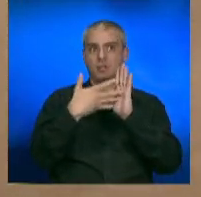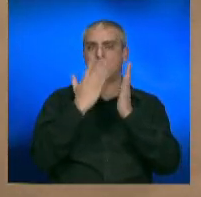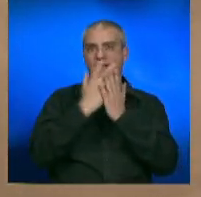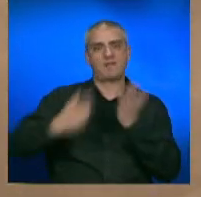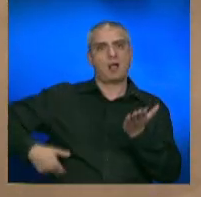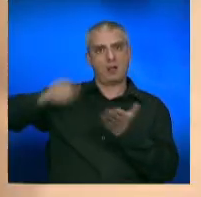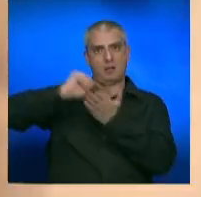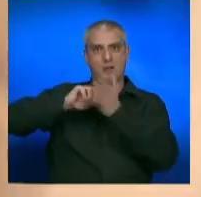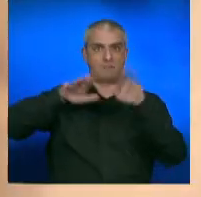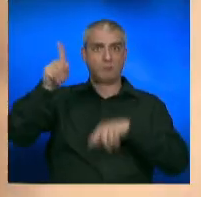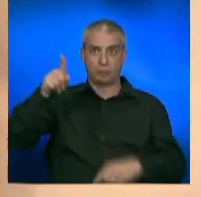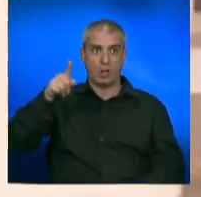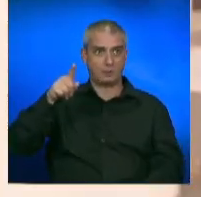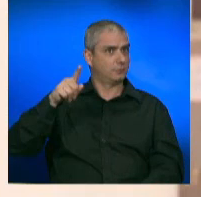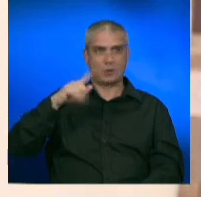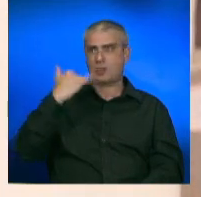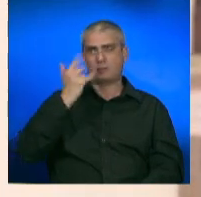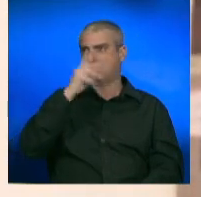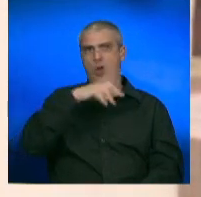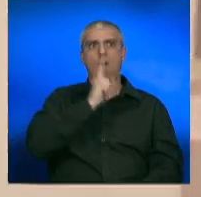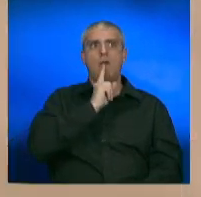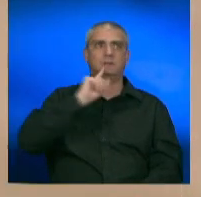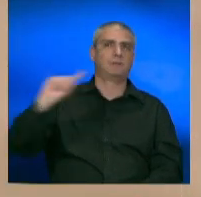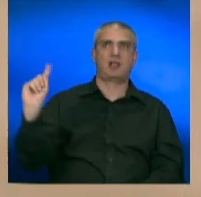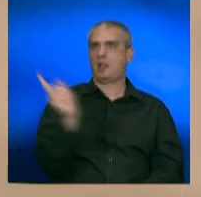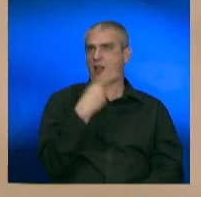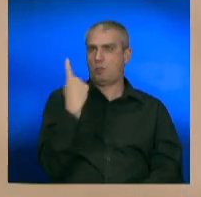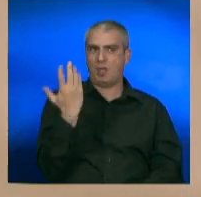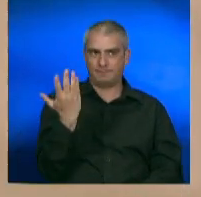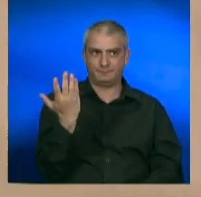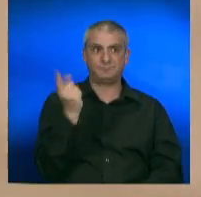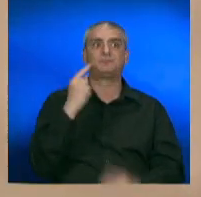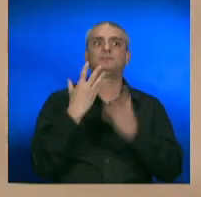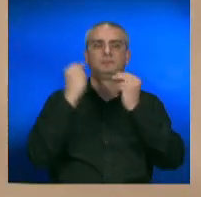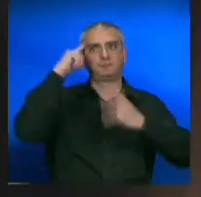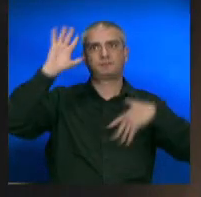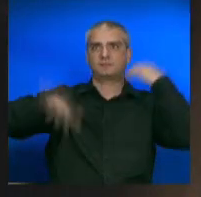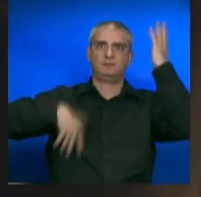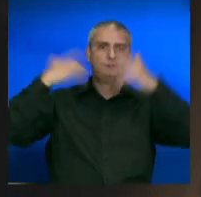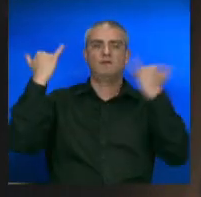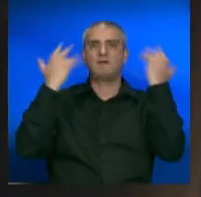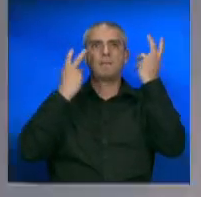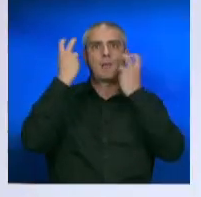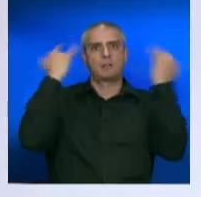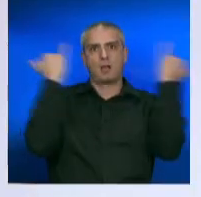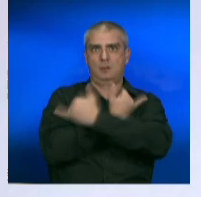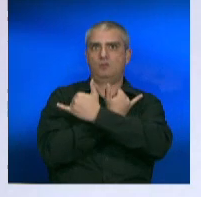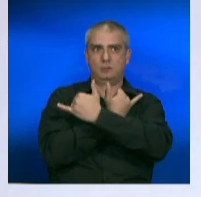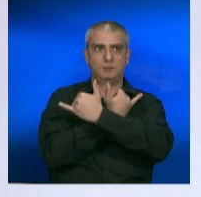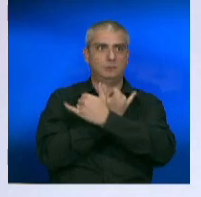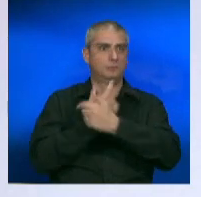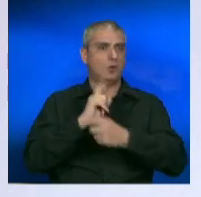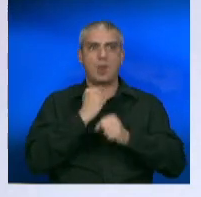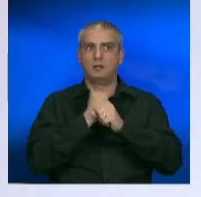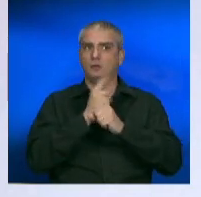מסובסדות על ידי הממשל, לא בהכרח יש מספיק בדיקות זמינות לכולם, ויש הרבה מאוד בלבול ודיסאינפורמציה. Not enough